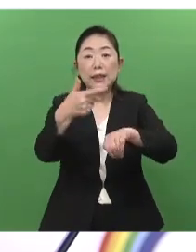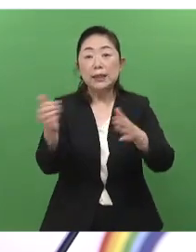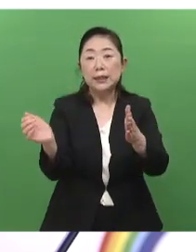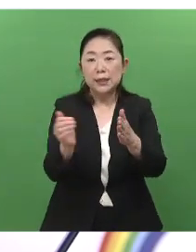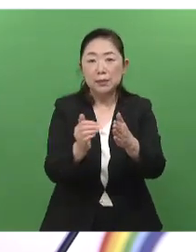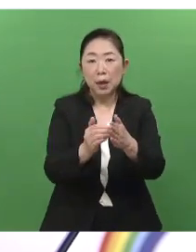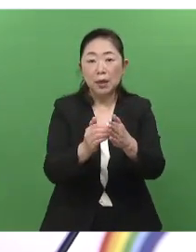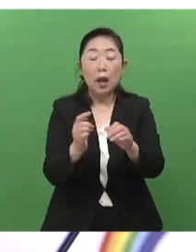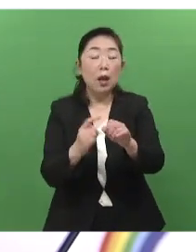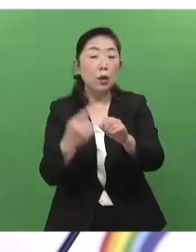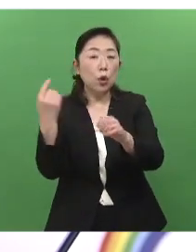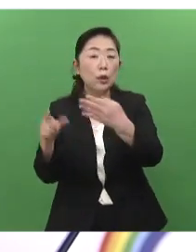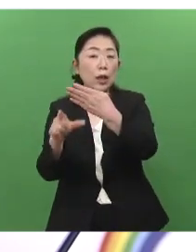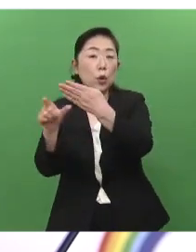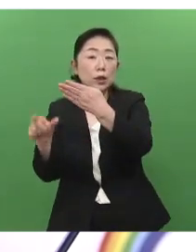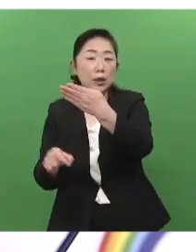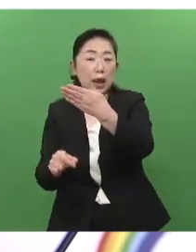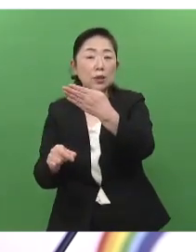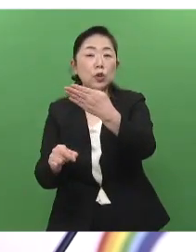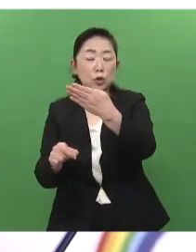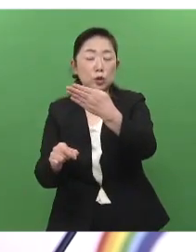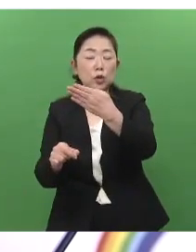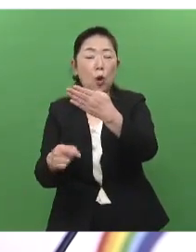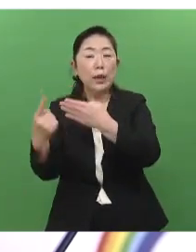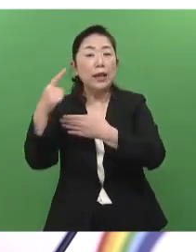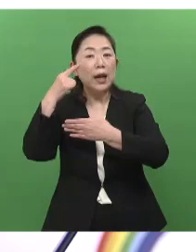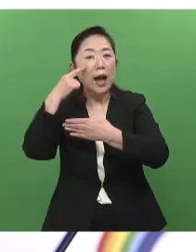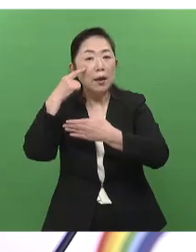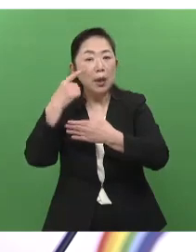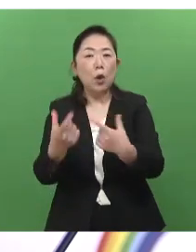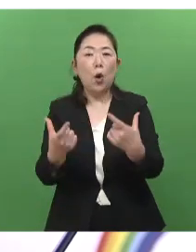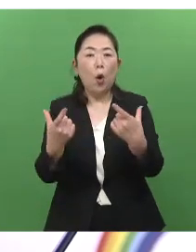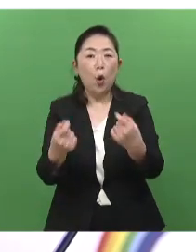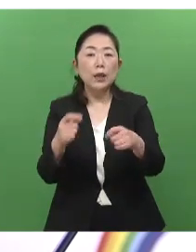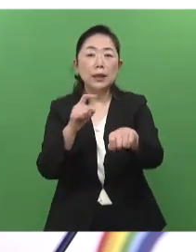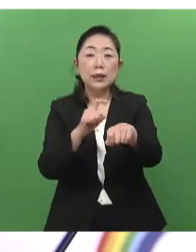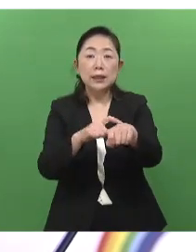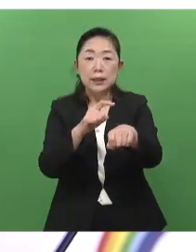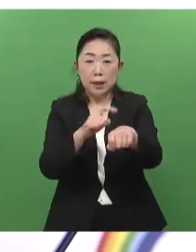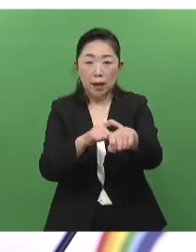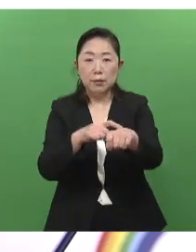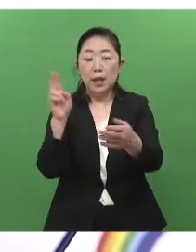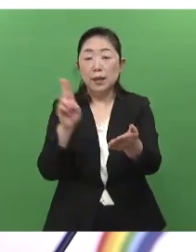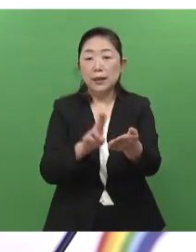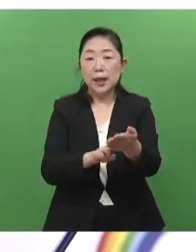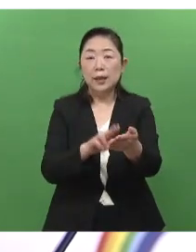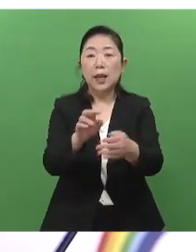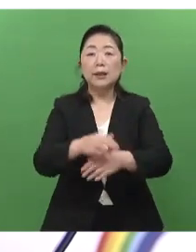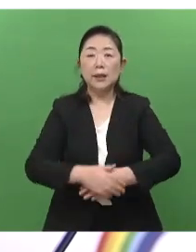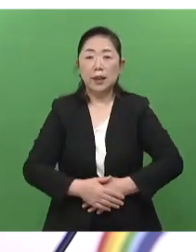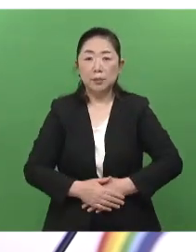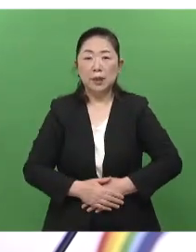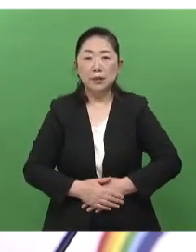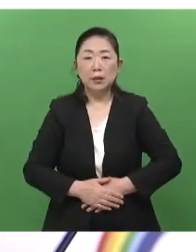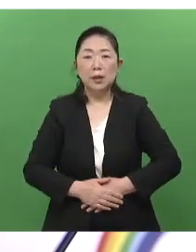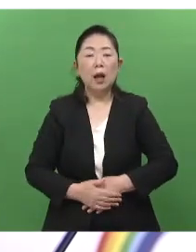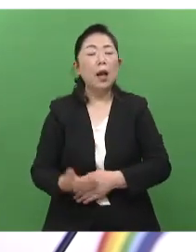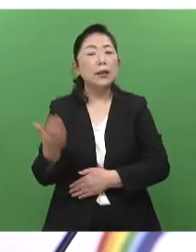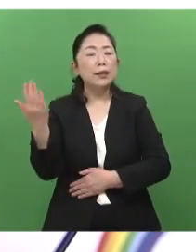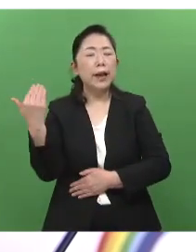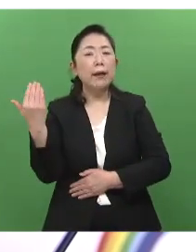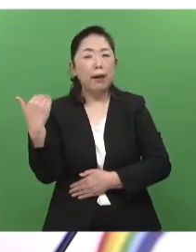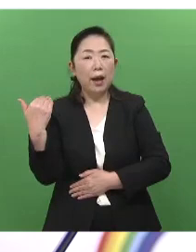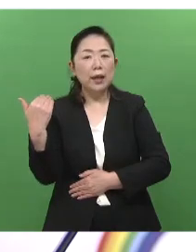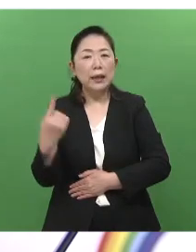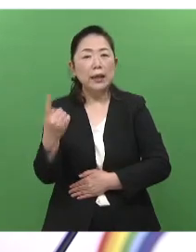去年の4月の時間と同じであります。これらについてですね、前回延長されたわけでも